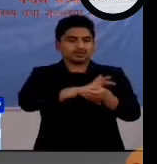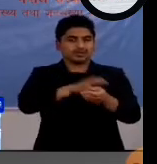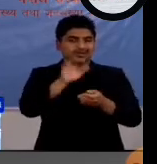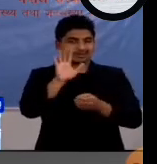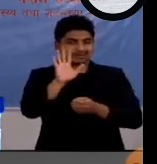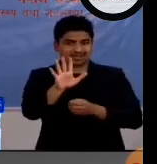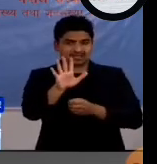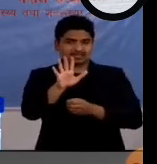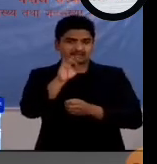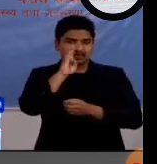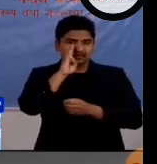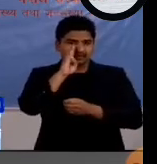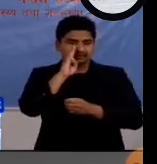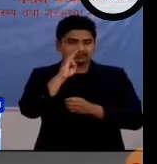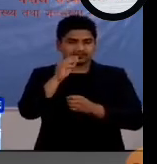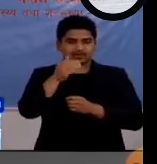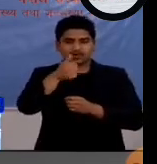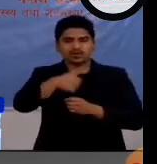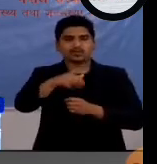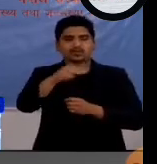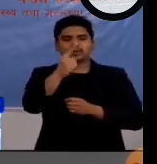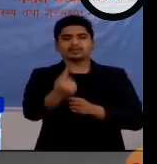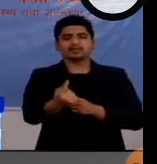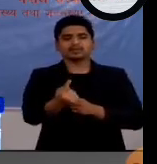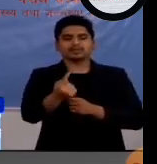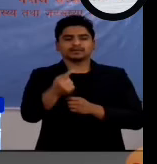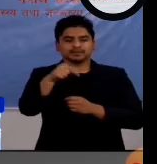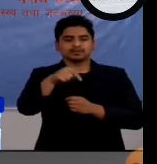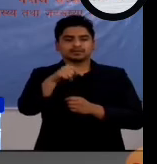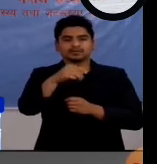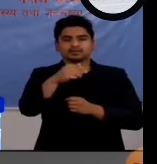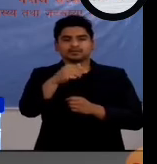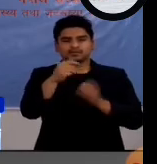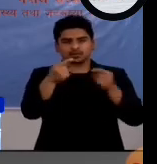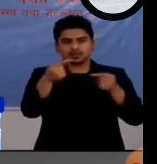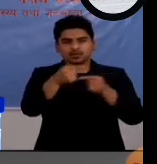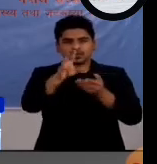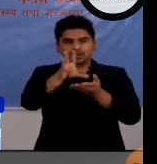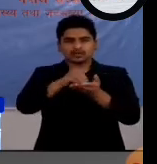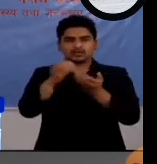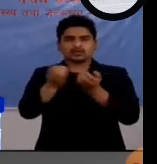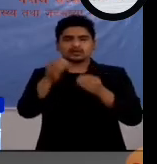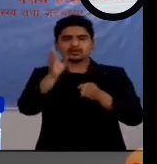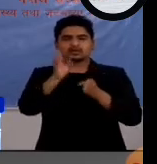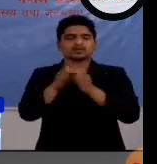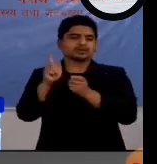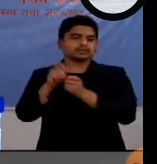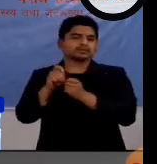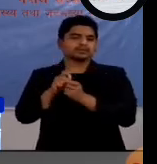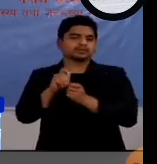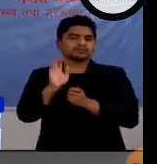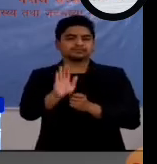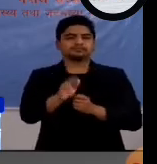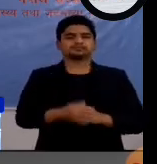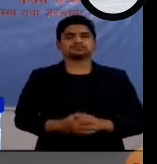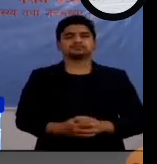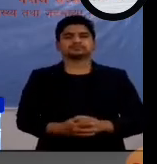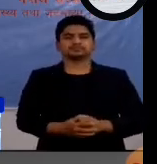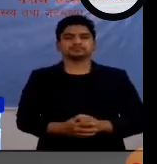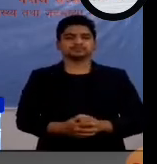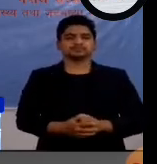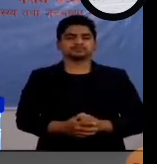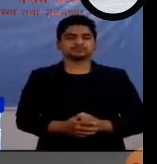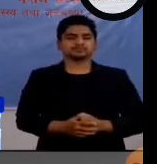नम्बर 5 मा आउँदो हप्ता यो हप्तामा नमुना संकलन गर्ने योजना राखेका छौं।